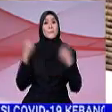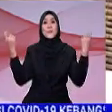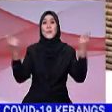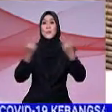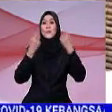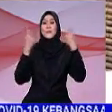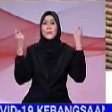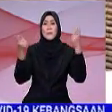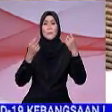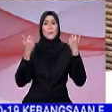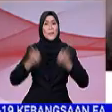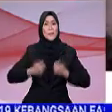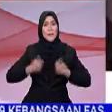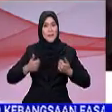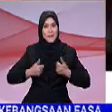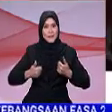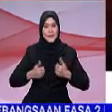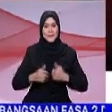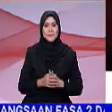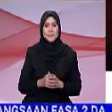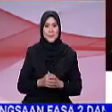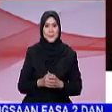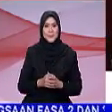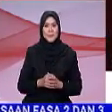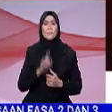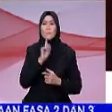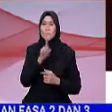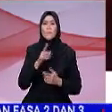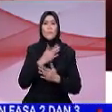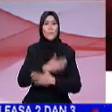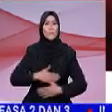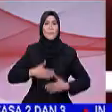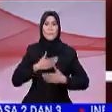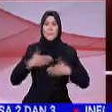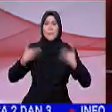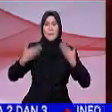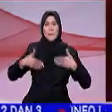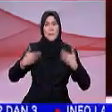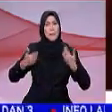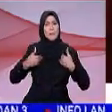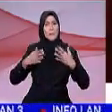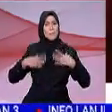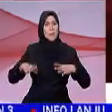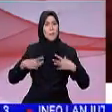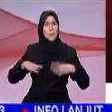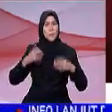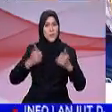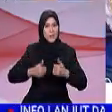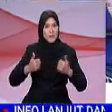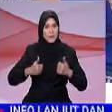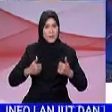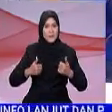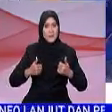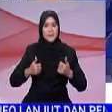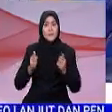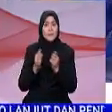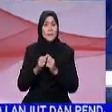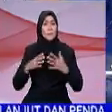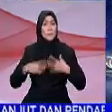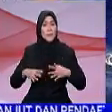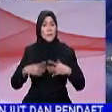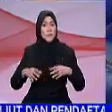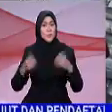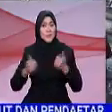menyambut hari raya Aidilfitri. Alhamdulillah untuk meriahkan kanak-kanak ni ada kita ada baju raya ni. So dengan baju raya ni kita